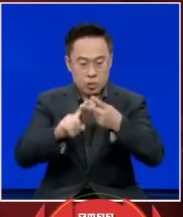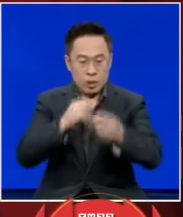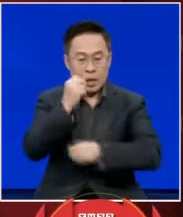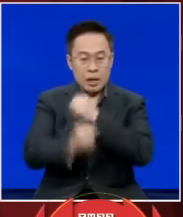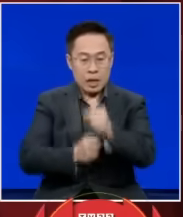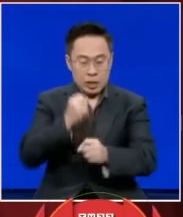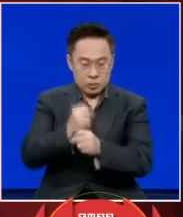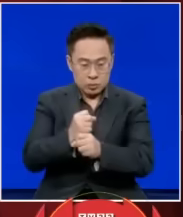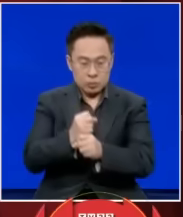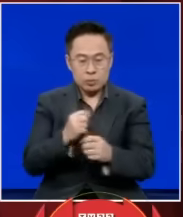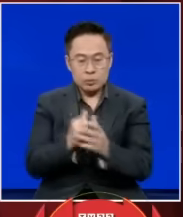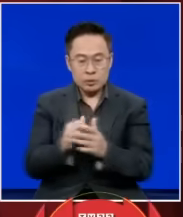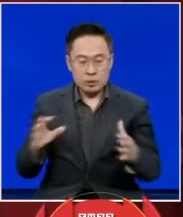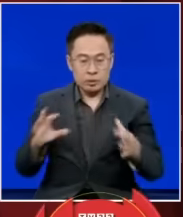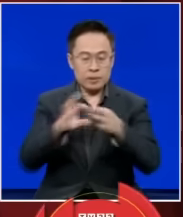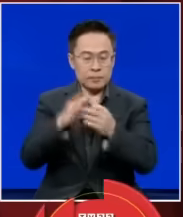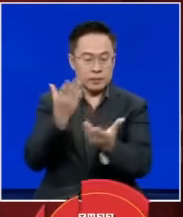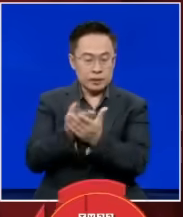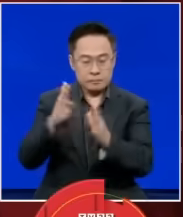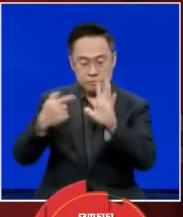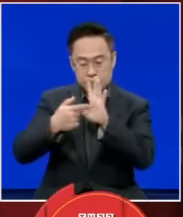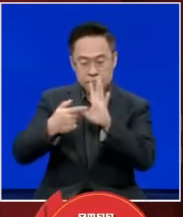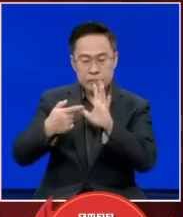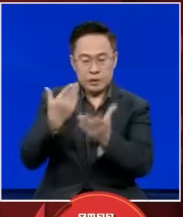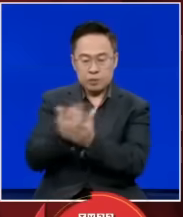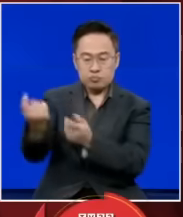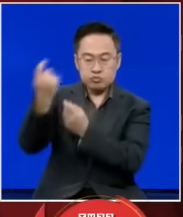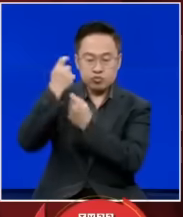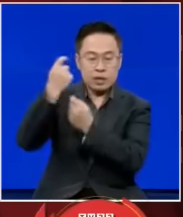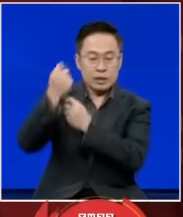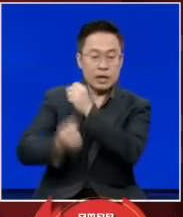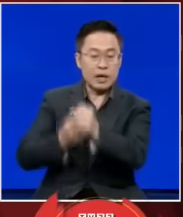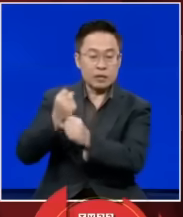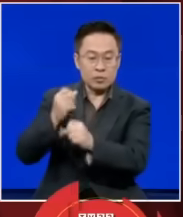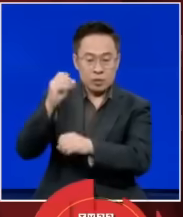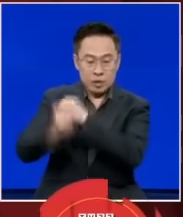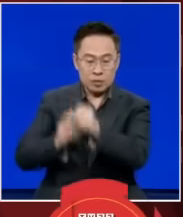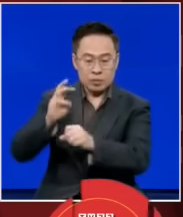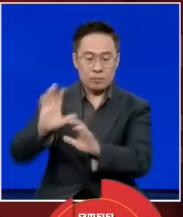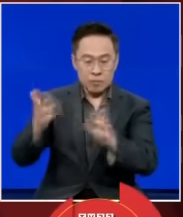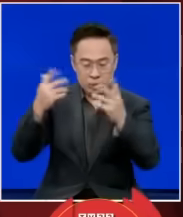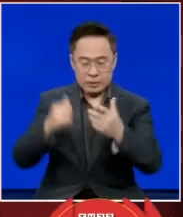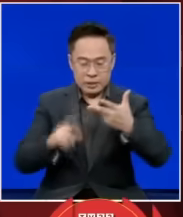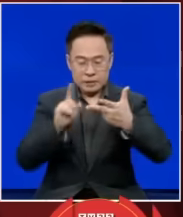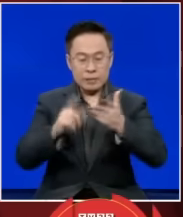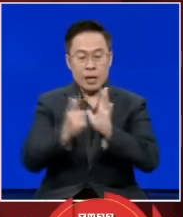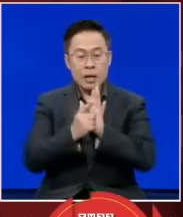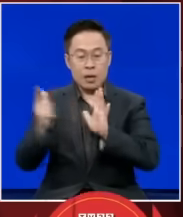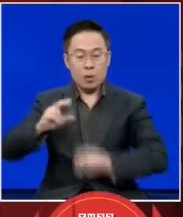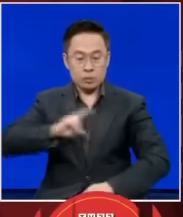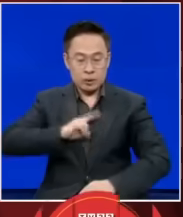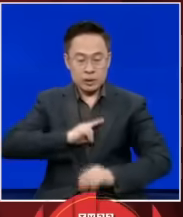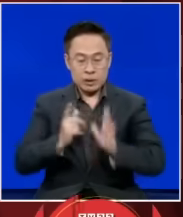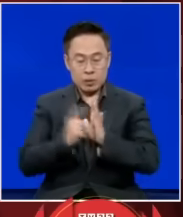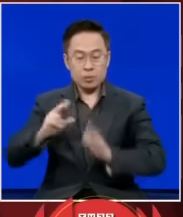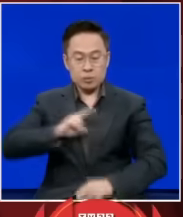าด้วยบำเหน็จบำนาญข้าราชการน่าจะเรื่องของการเกษียณอายุอ่ะ3คือได้รับอนุญาตให้ลาออกหรือการลาออกมีผ